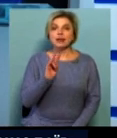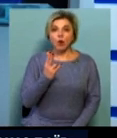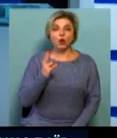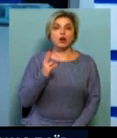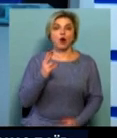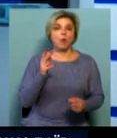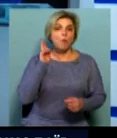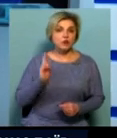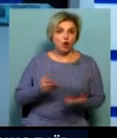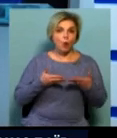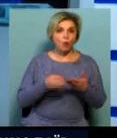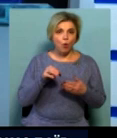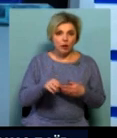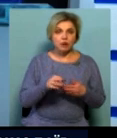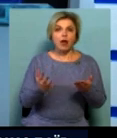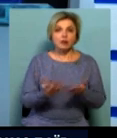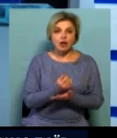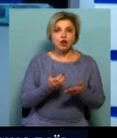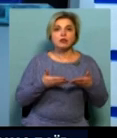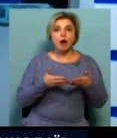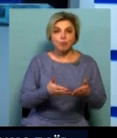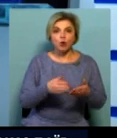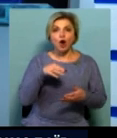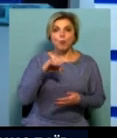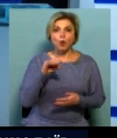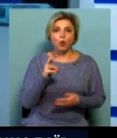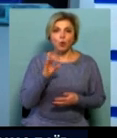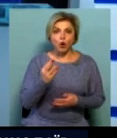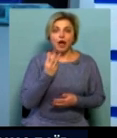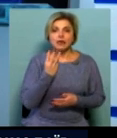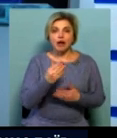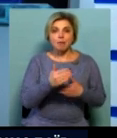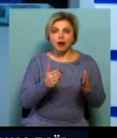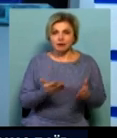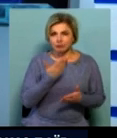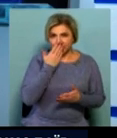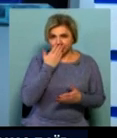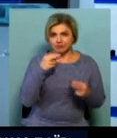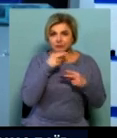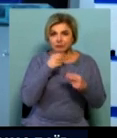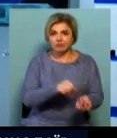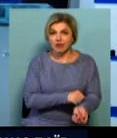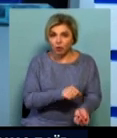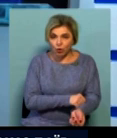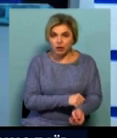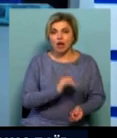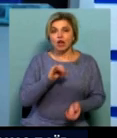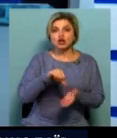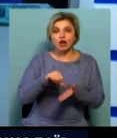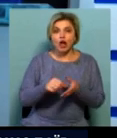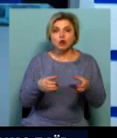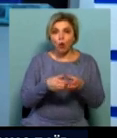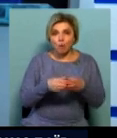портів митники виявили на борті судна, який прямував в Марокко, три пакети з речовиною із запахом канабісу. Членів команди затримали та